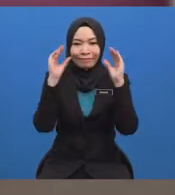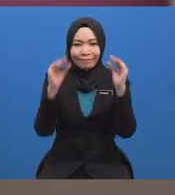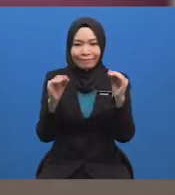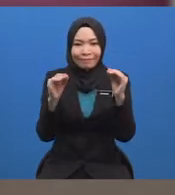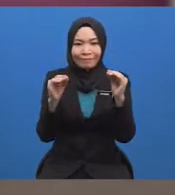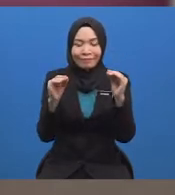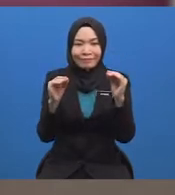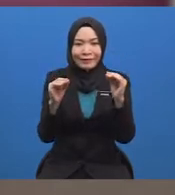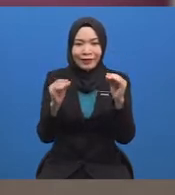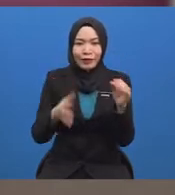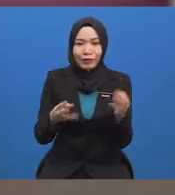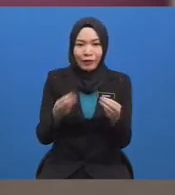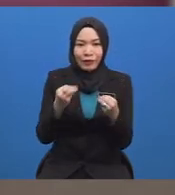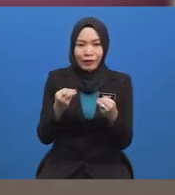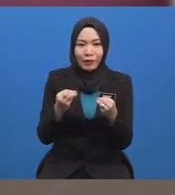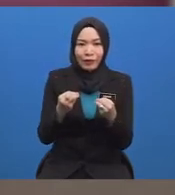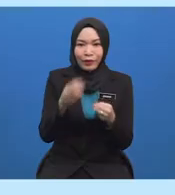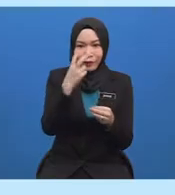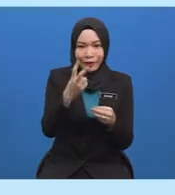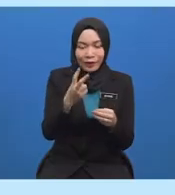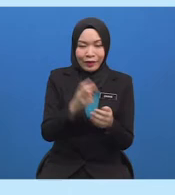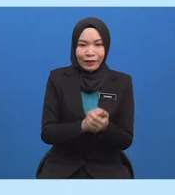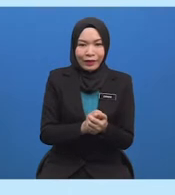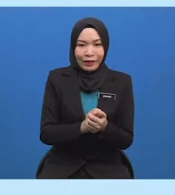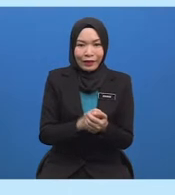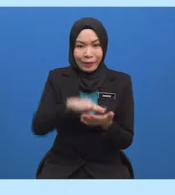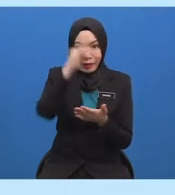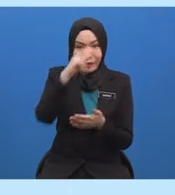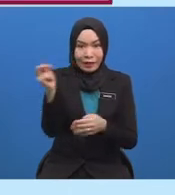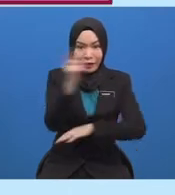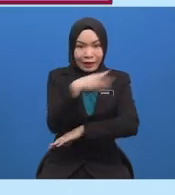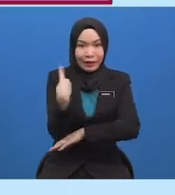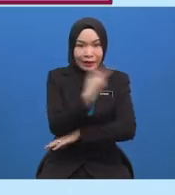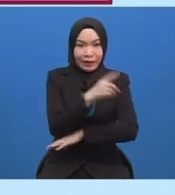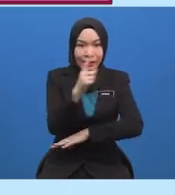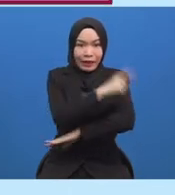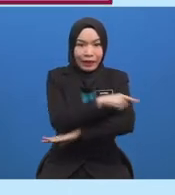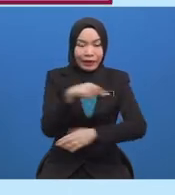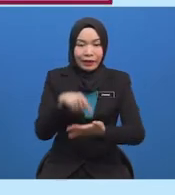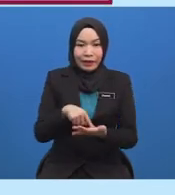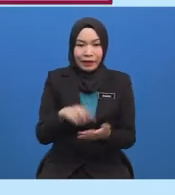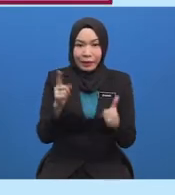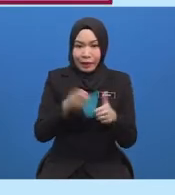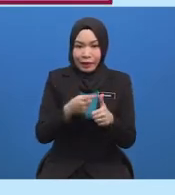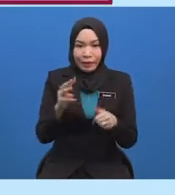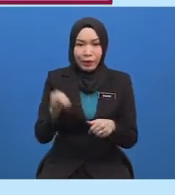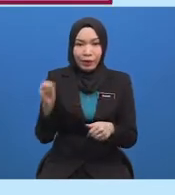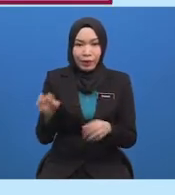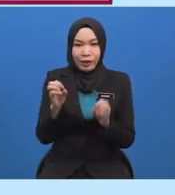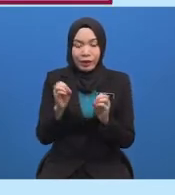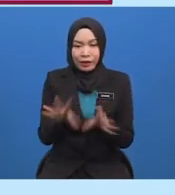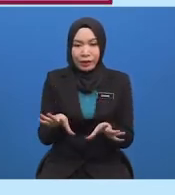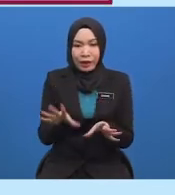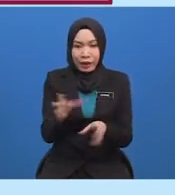pembelajaran kita pada hari ini pertama murid-murid telah dapat mengenal pasti kesan